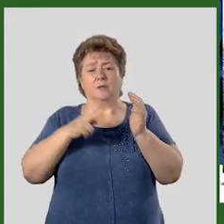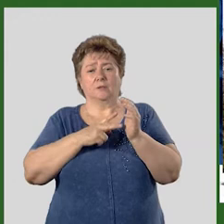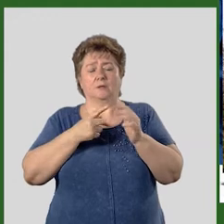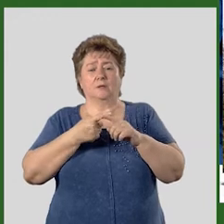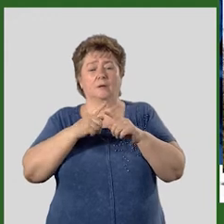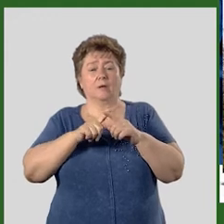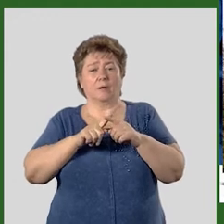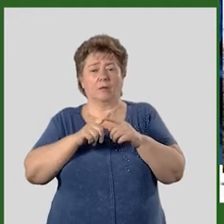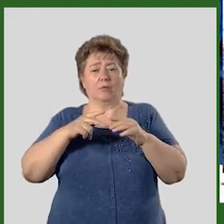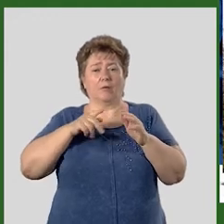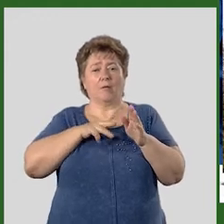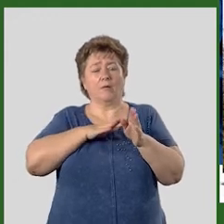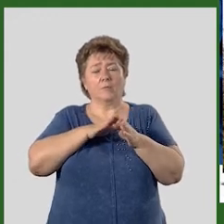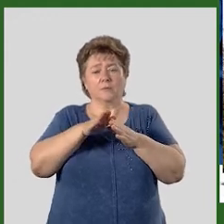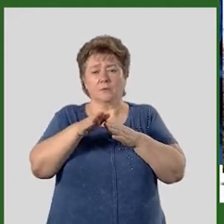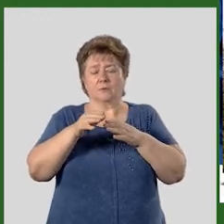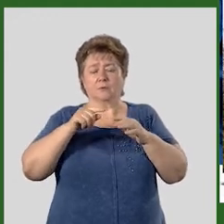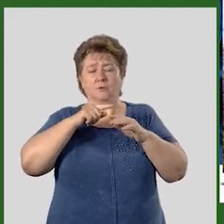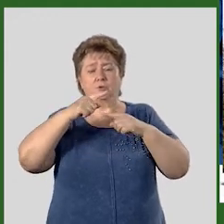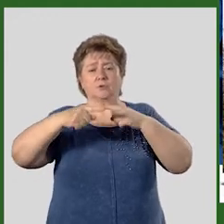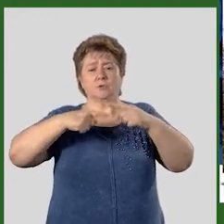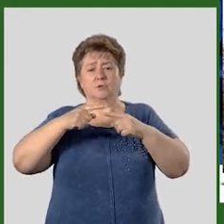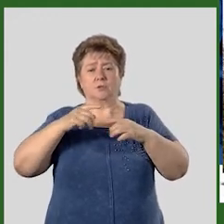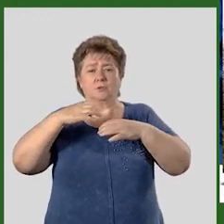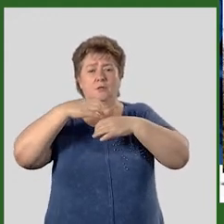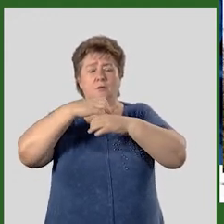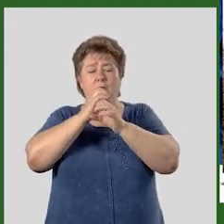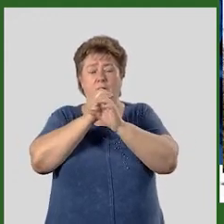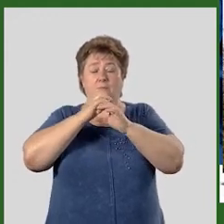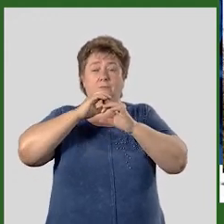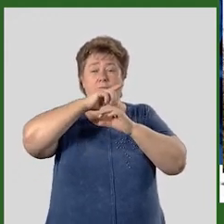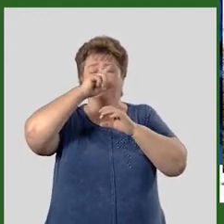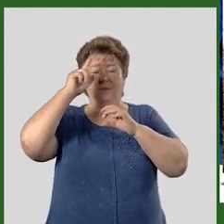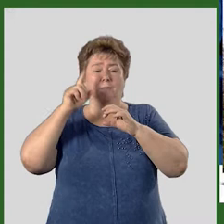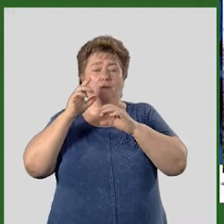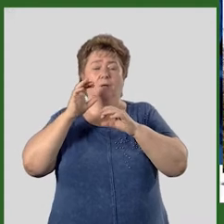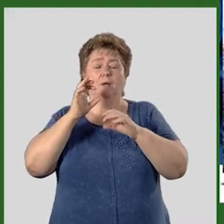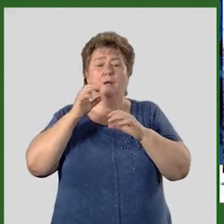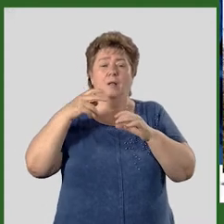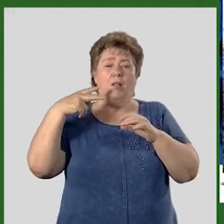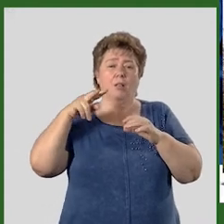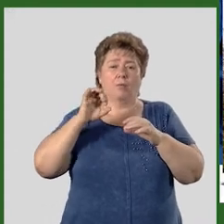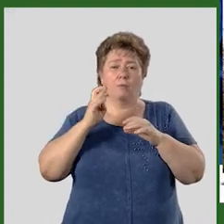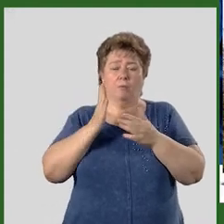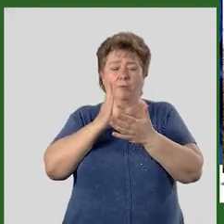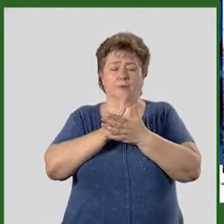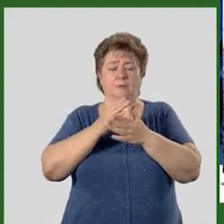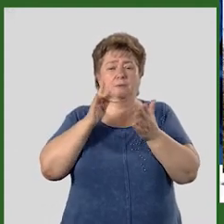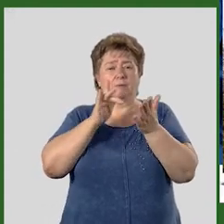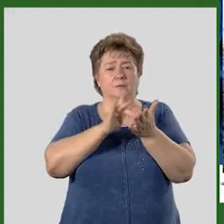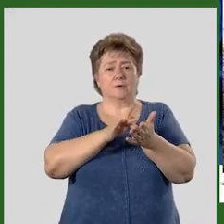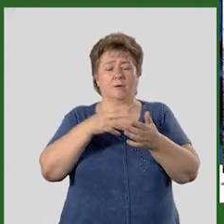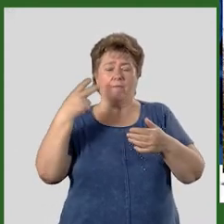меридиан, проходящий через Гринвичскую обсерваторию. Находится она в Лондоне,